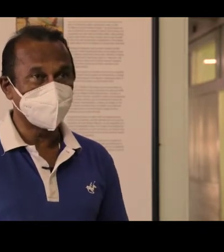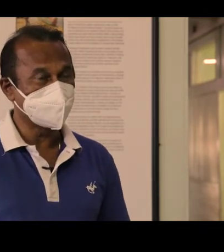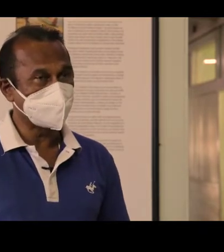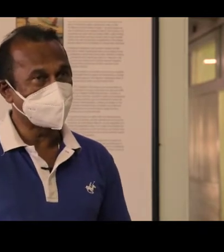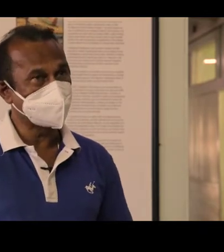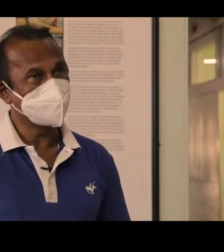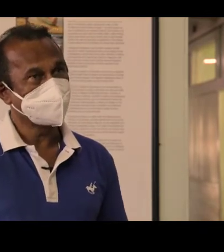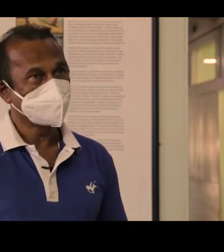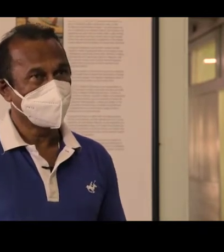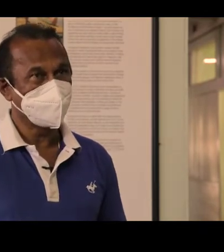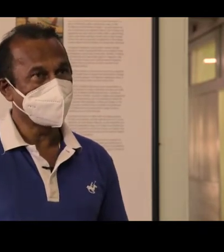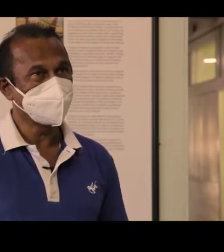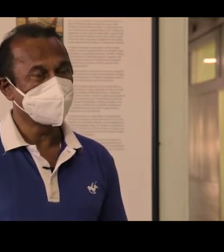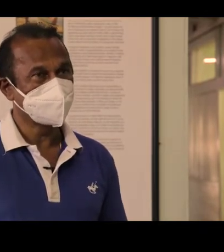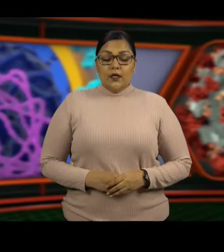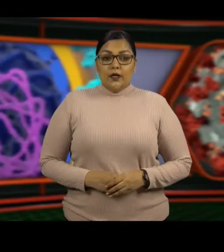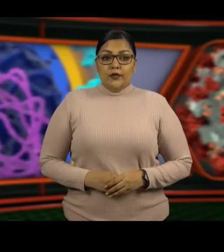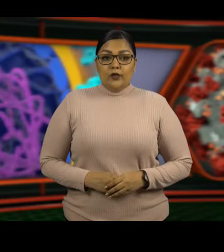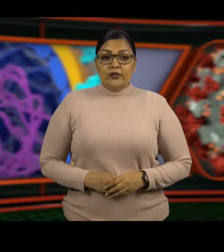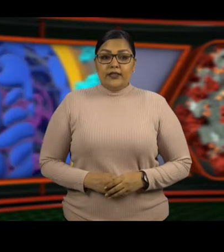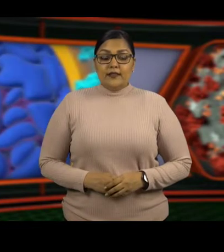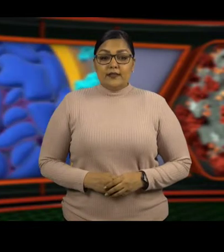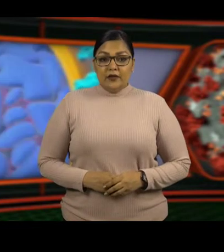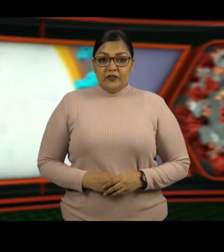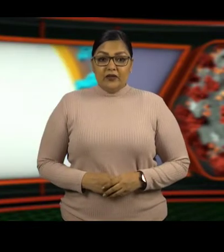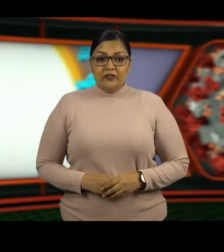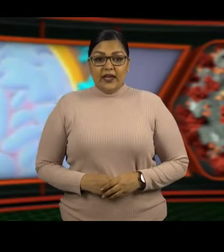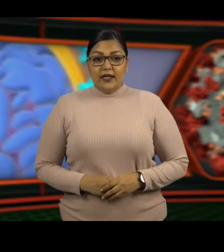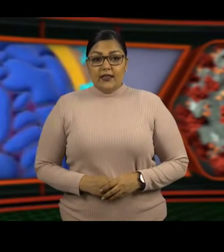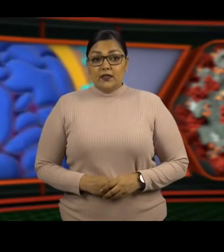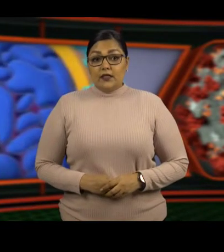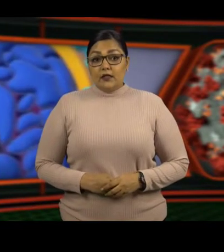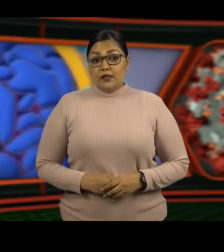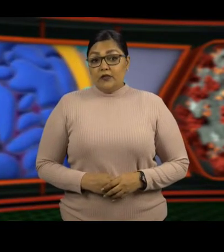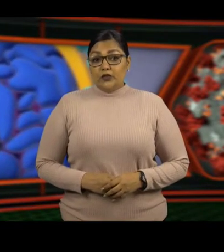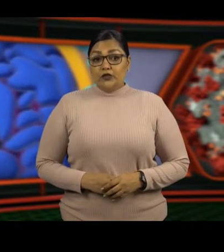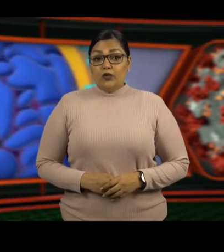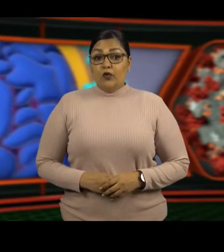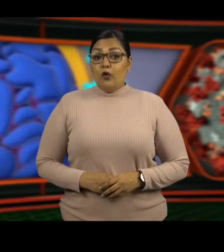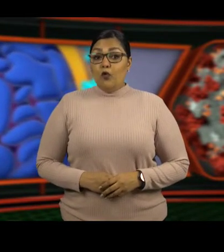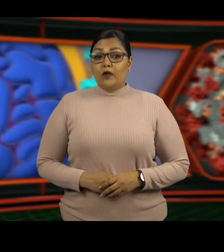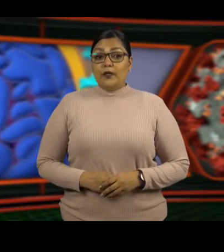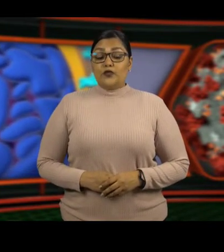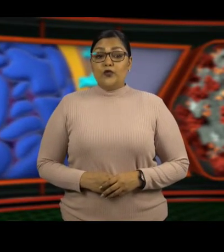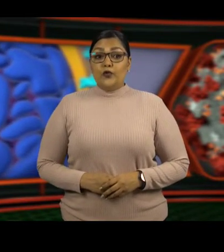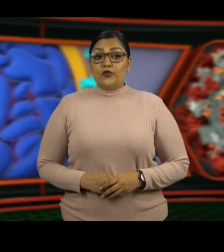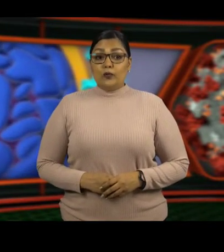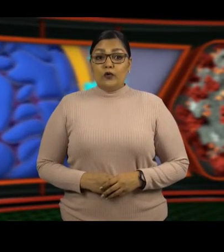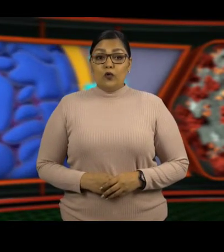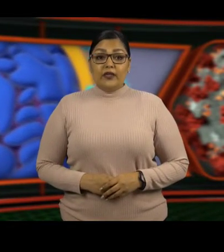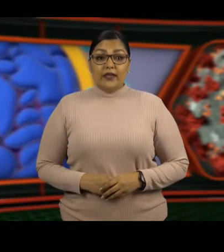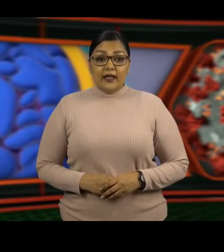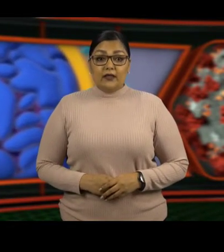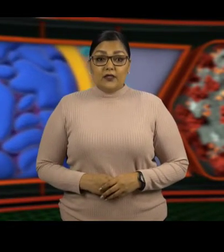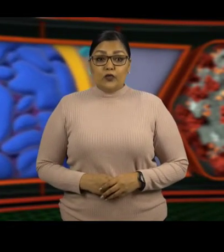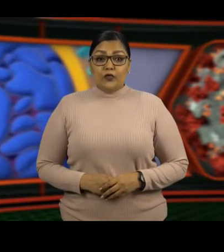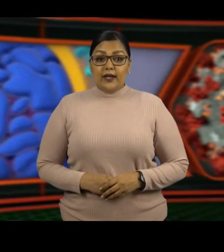bent, mondneusbedekking mee hebben. Dr. Steffen Vreden zit als infectioloog ook met zijn neus op